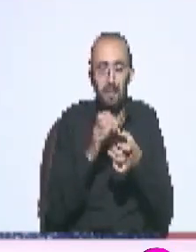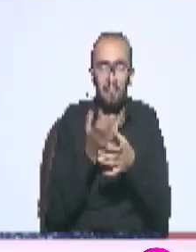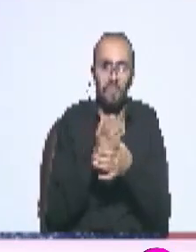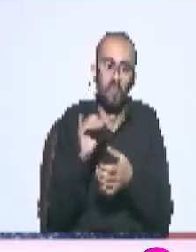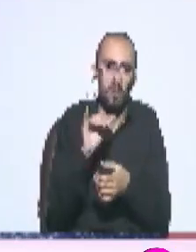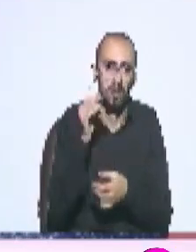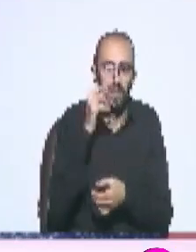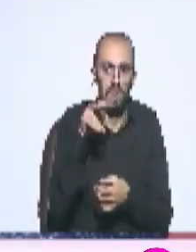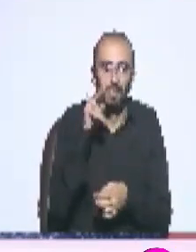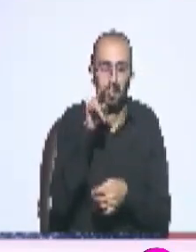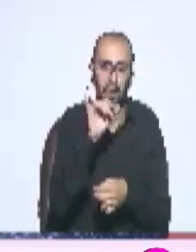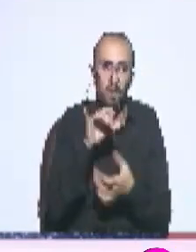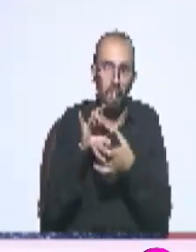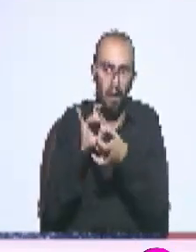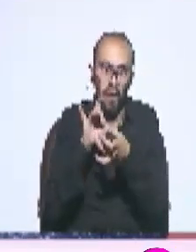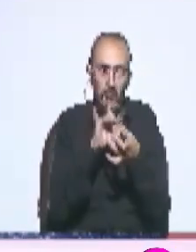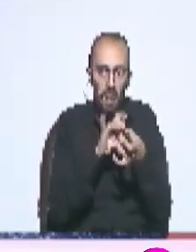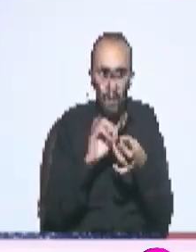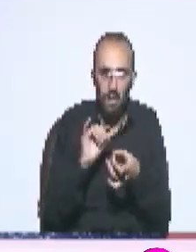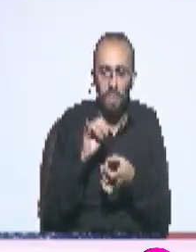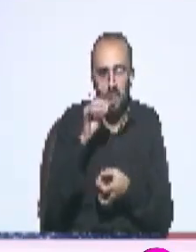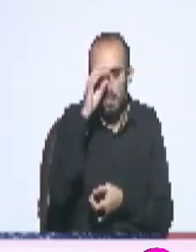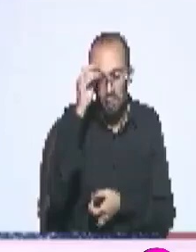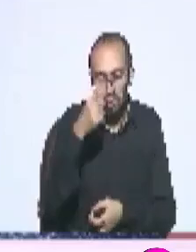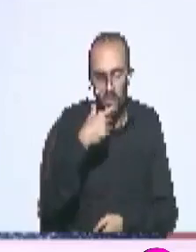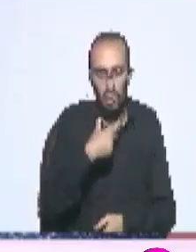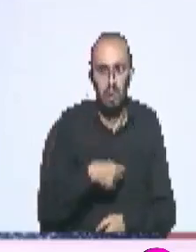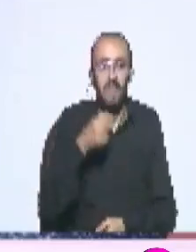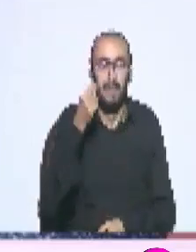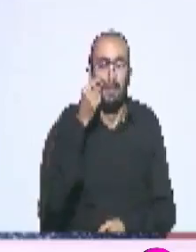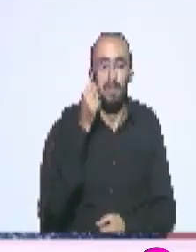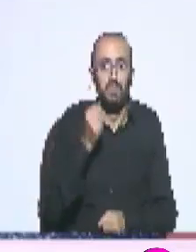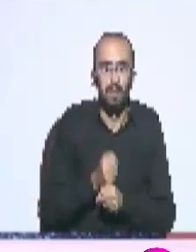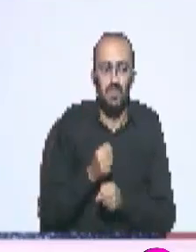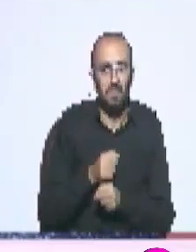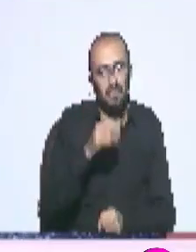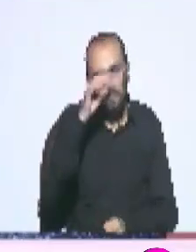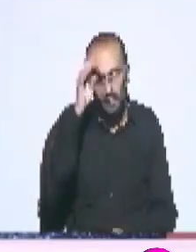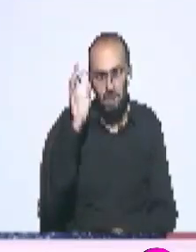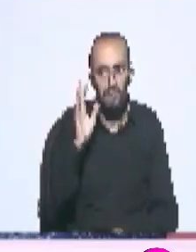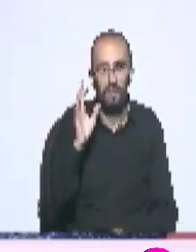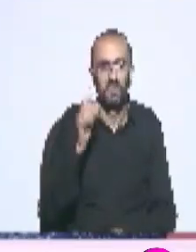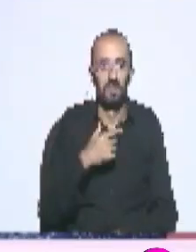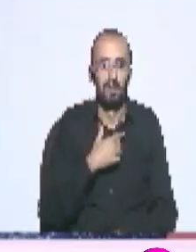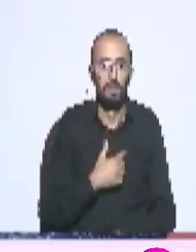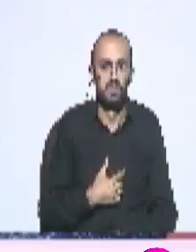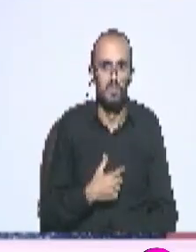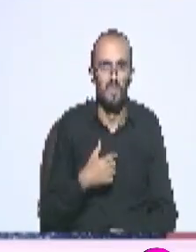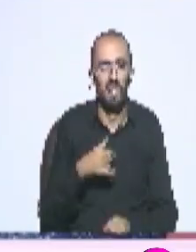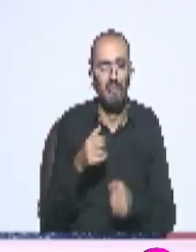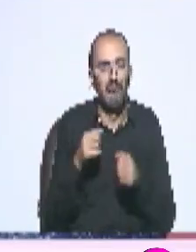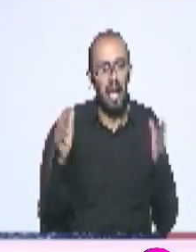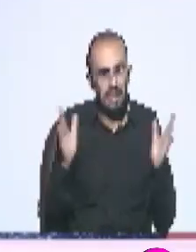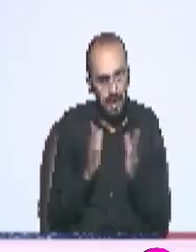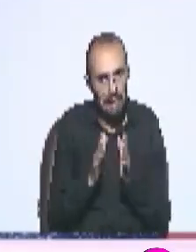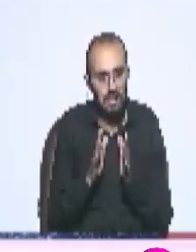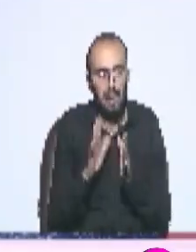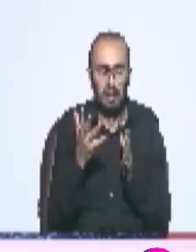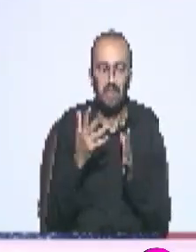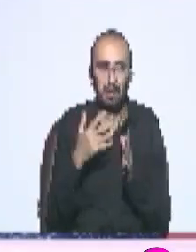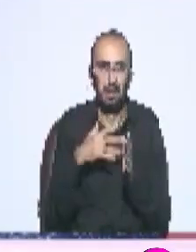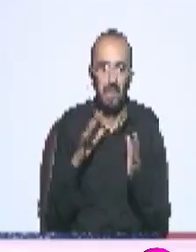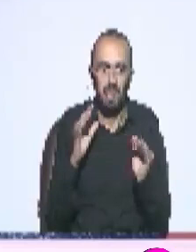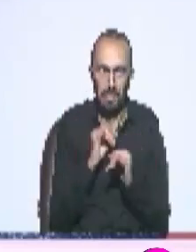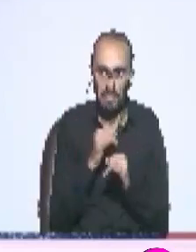الناس ف اللي بيشتغل مثلا على مستوى الجسد لو انا شايف نفسي محتاجه الوز ويت او ان انا اقل في